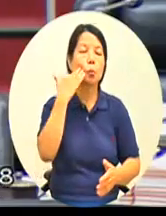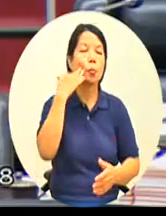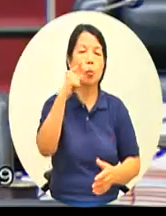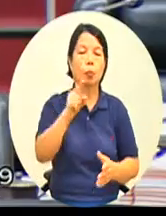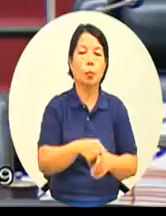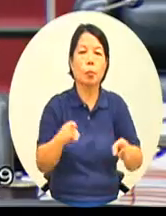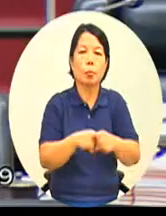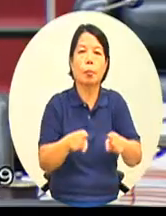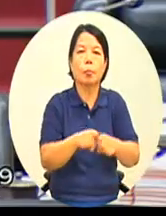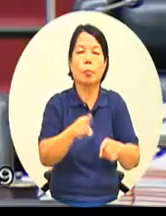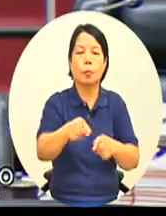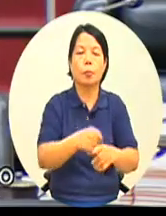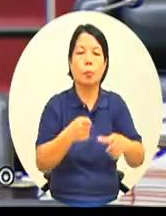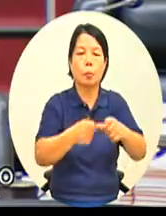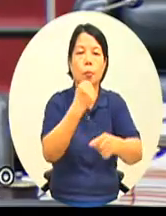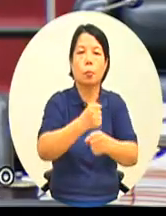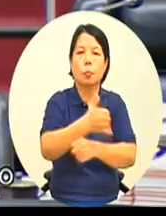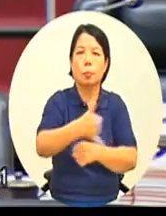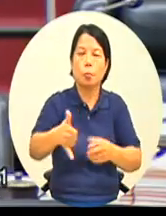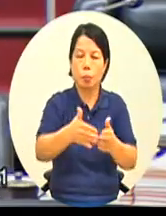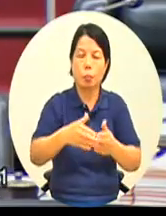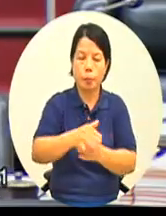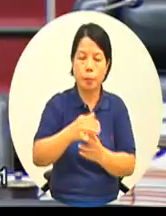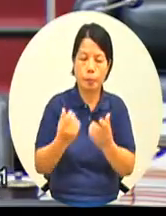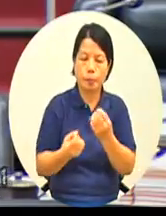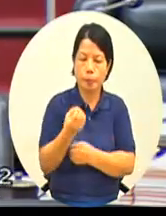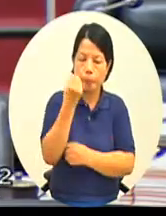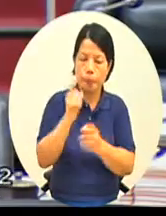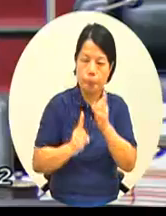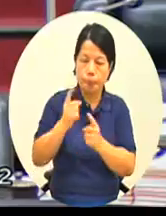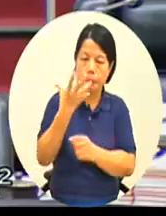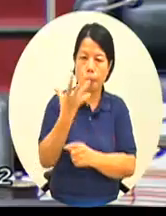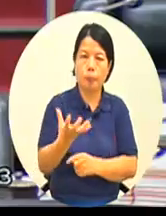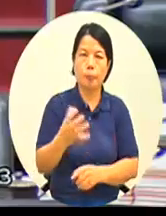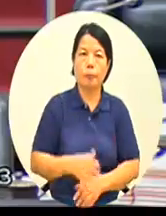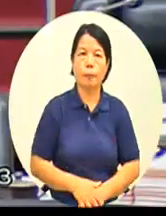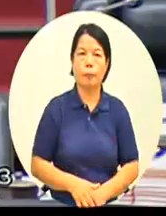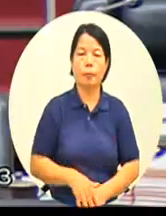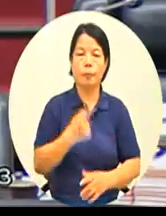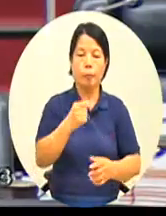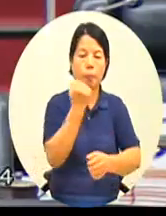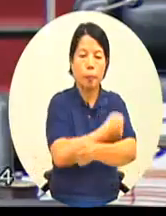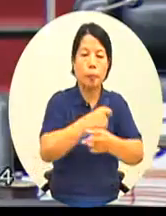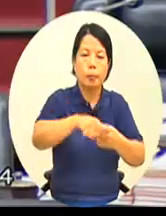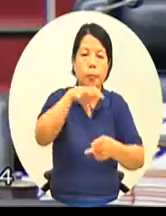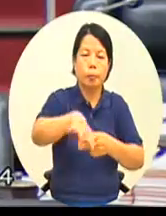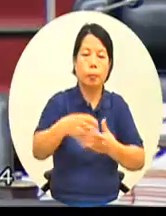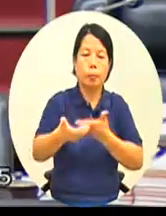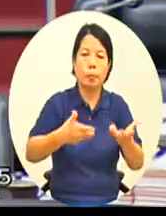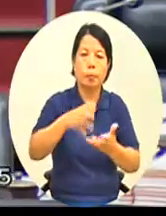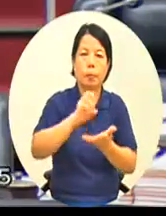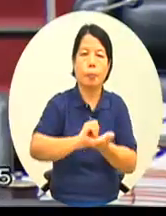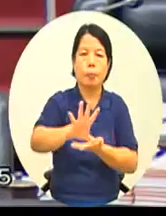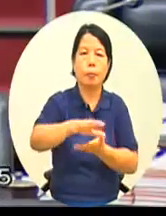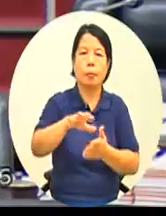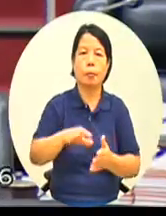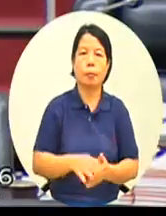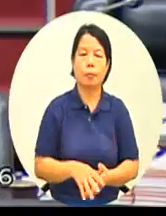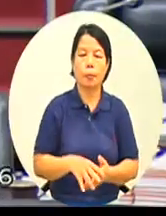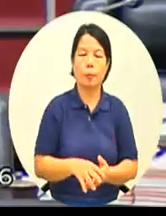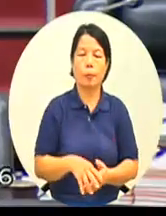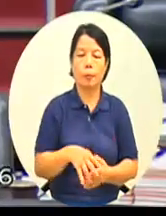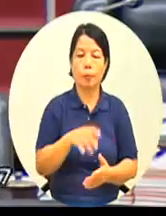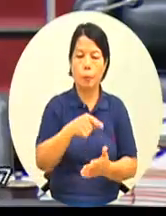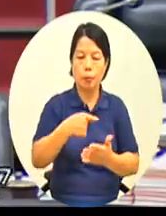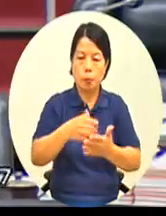一般的这个公务人员，当然他就比较高啊。好，所以在我们劳工局的业务报告当中，哦，有几个